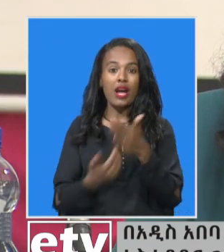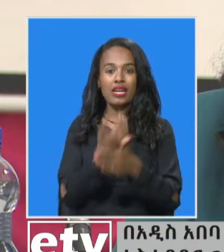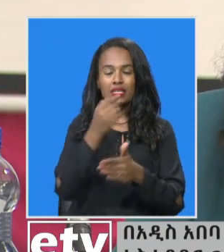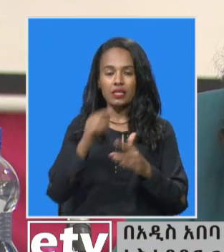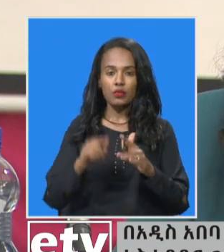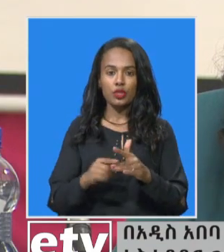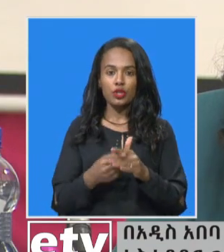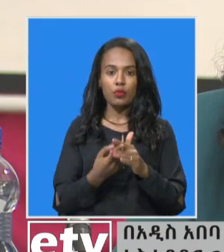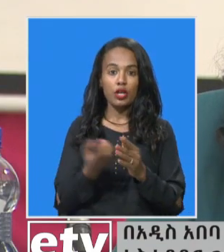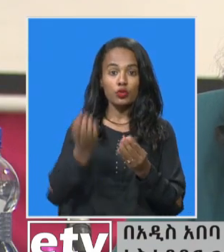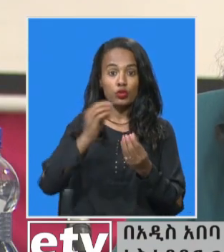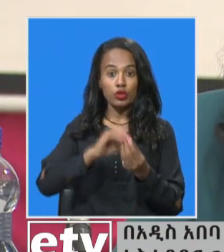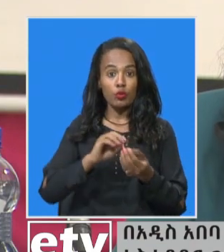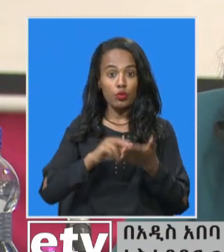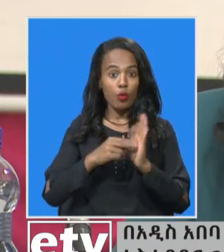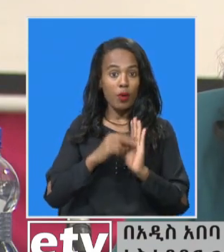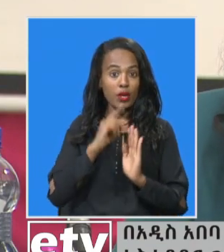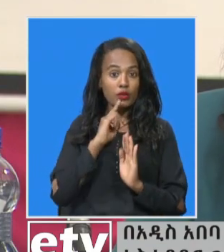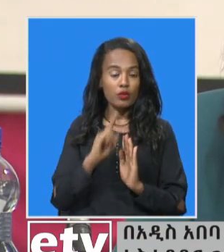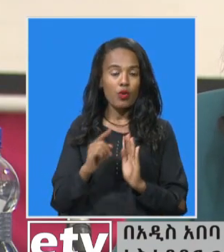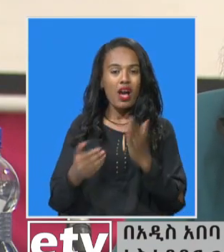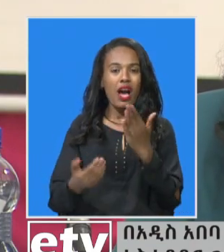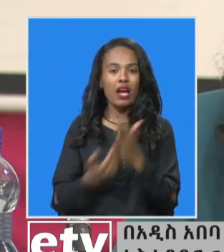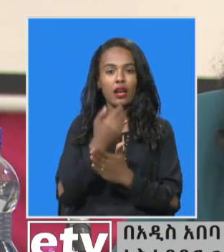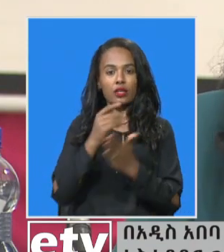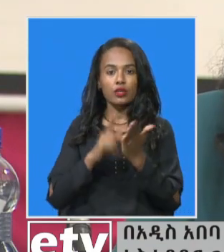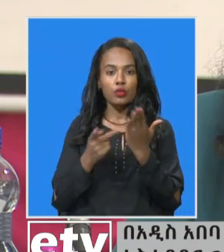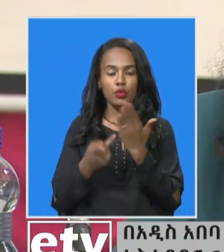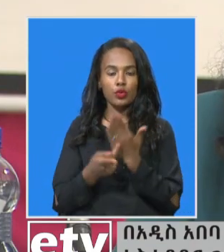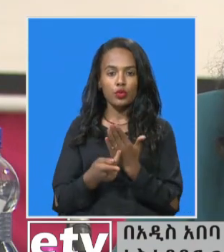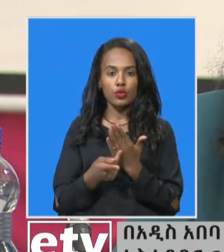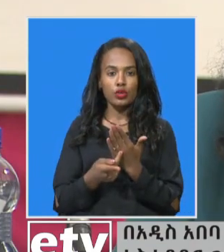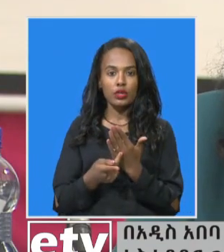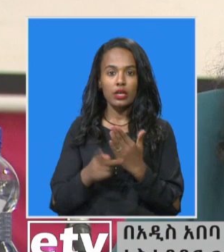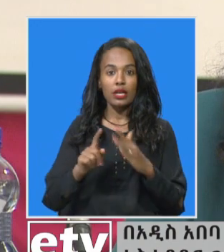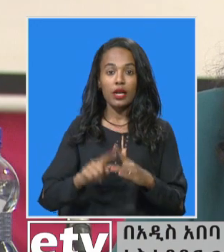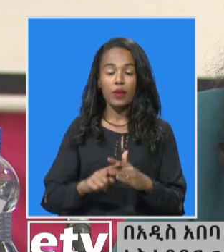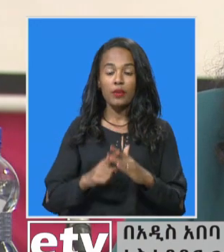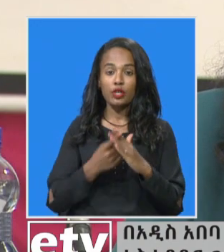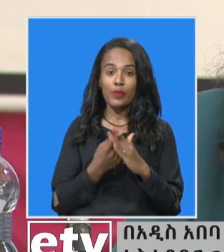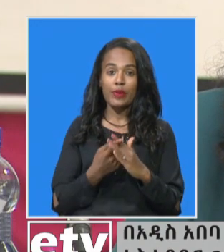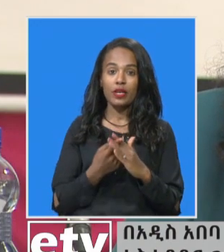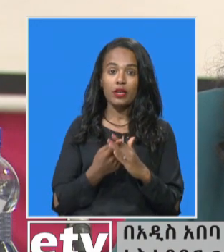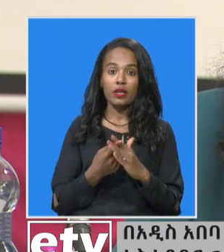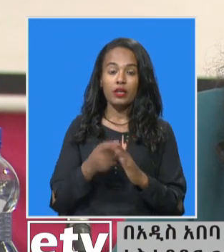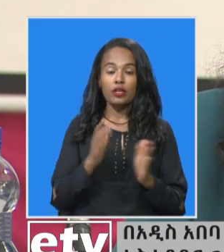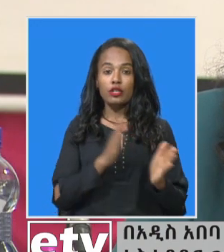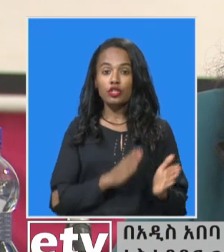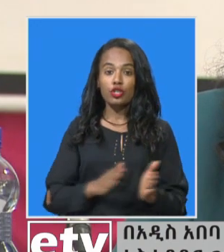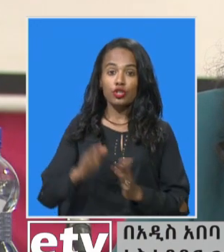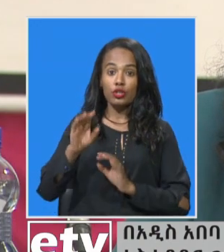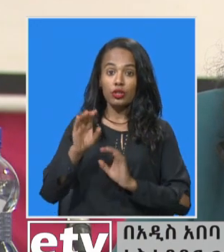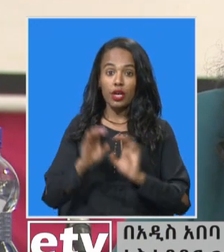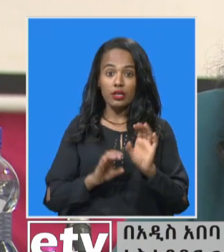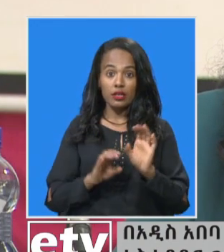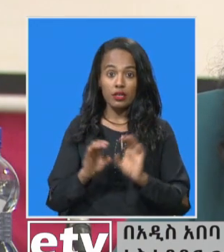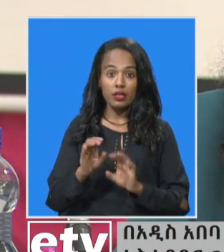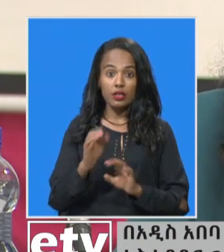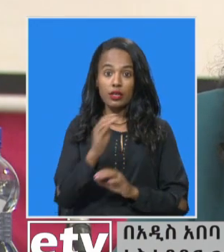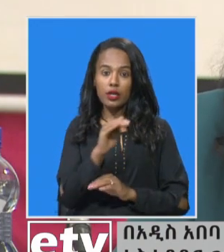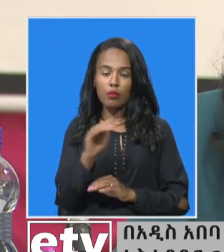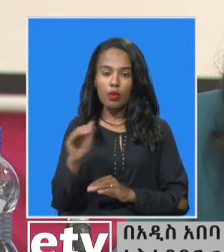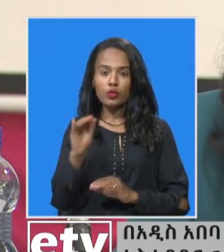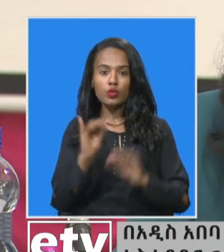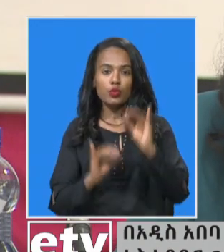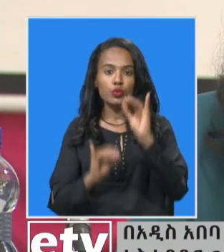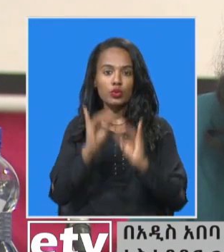የምንጀምራቸውንም ጨምሮ ማለት ነው። አዳዲስ ፕሮጀክቶችን ለመጀመር ዝግጅት እያደረግን ግማሾቹ